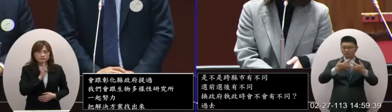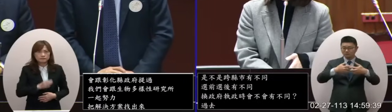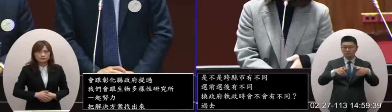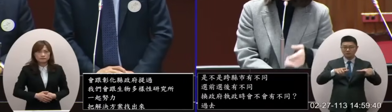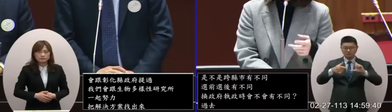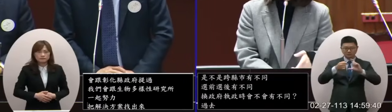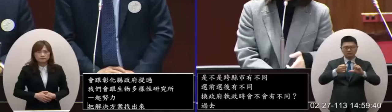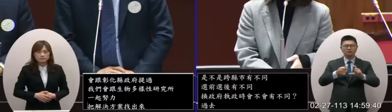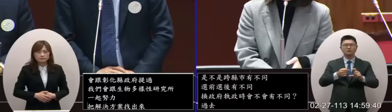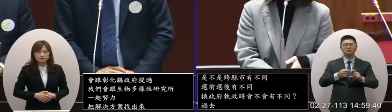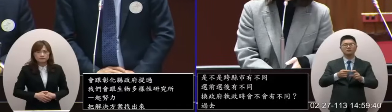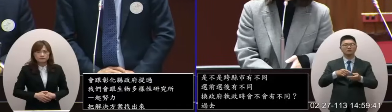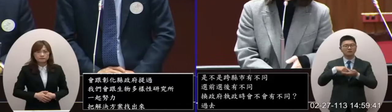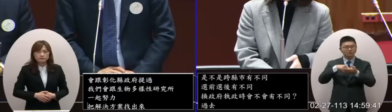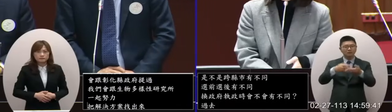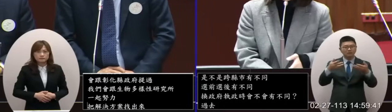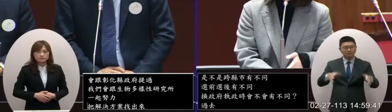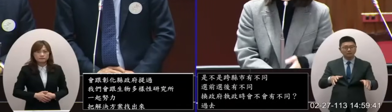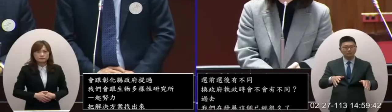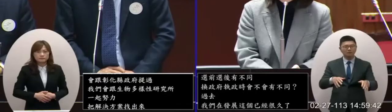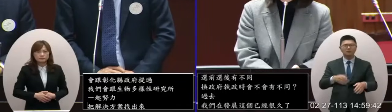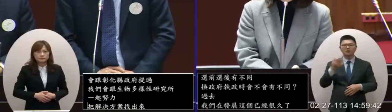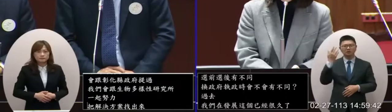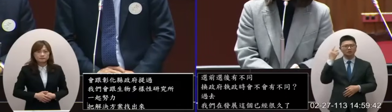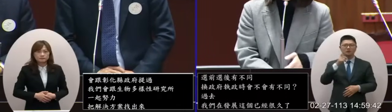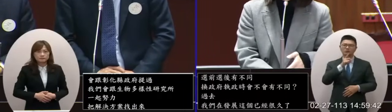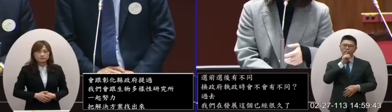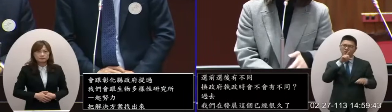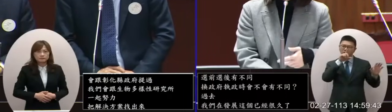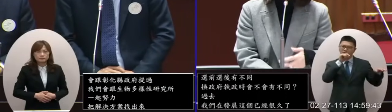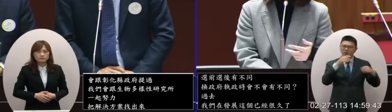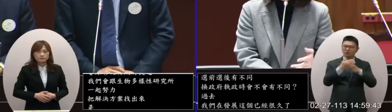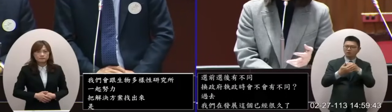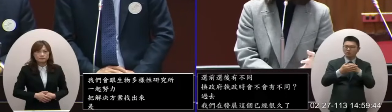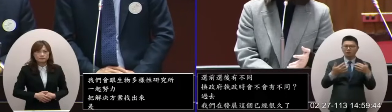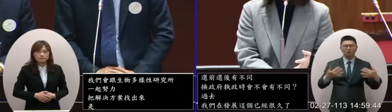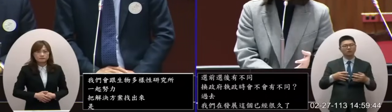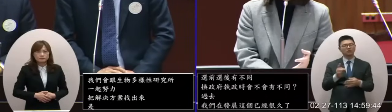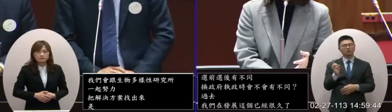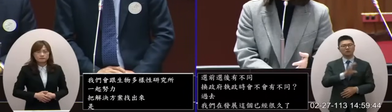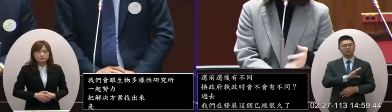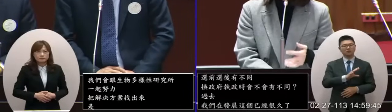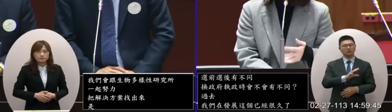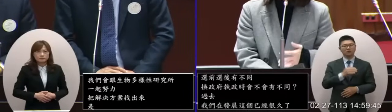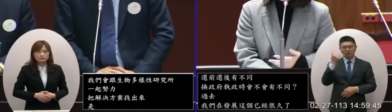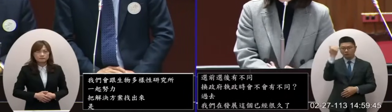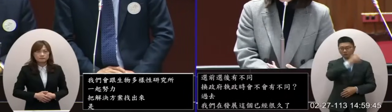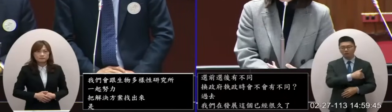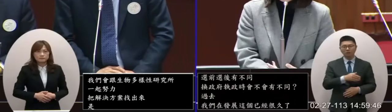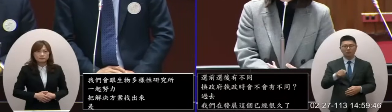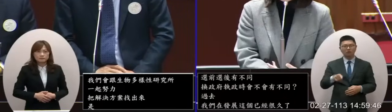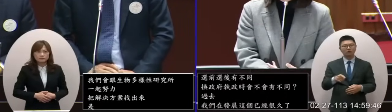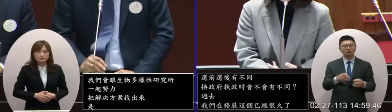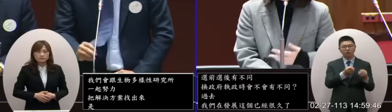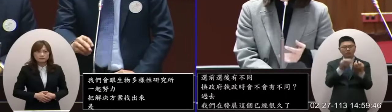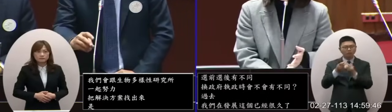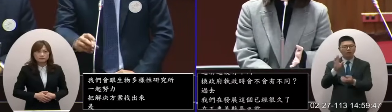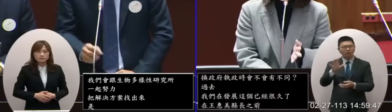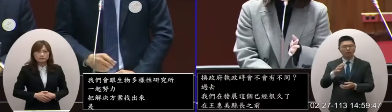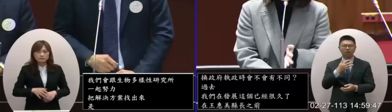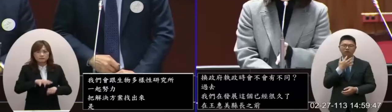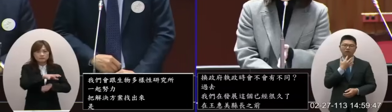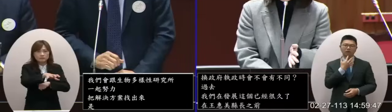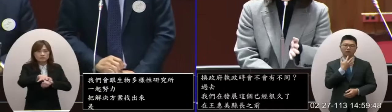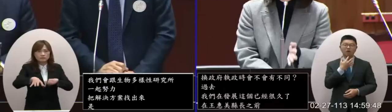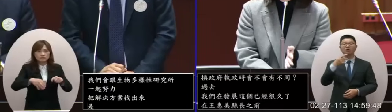都没有提出有这个保育鸟类的问题。可是为什么突然之间就产生这个问题？ 就是 甚